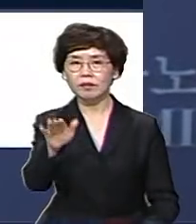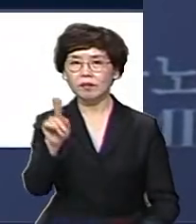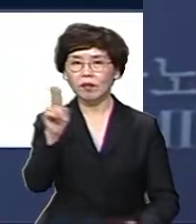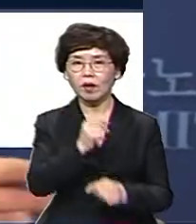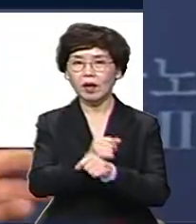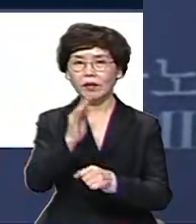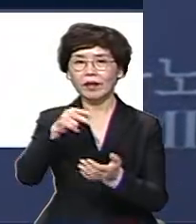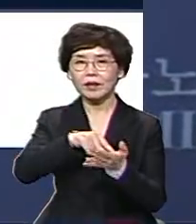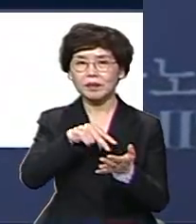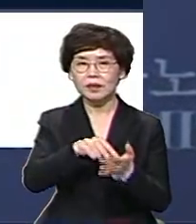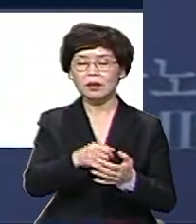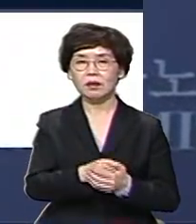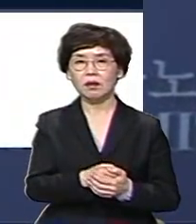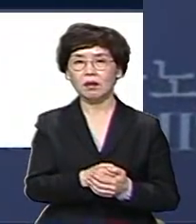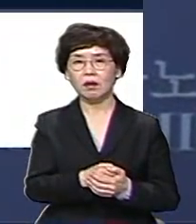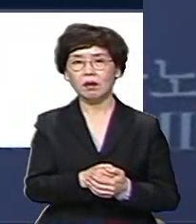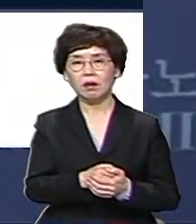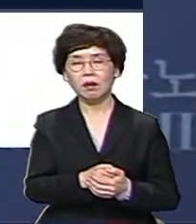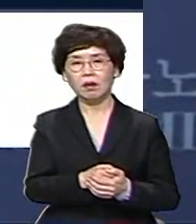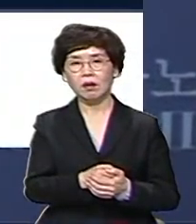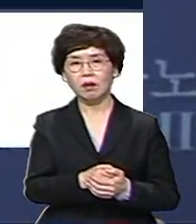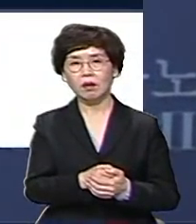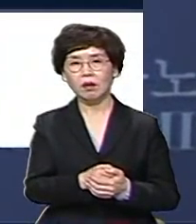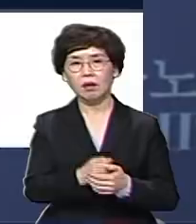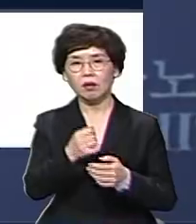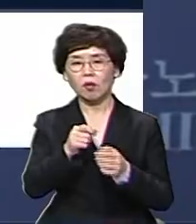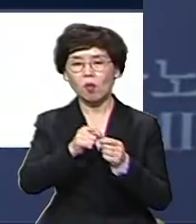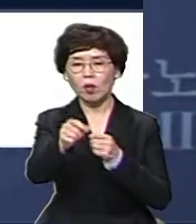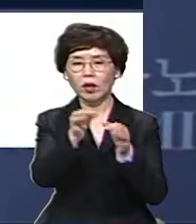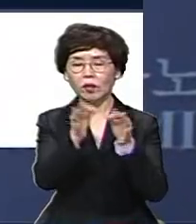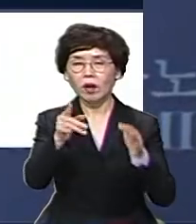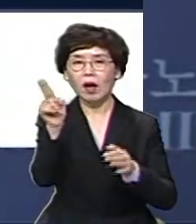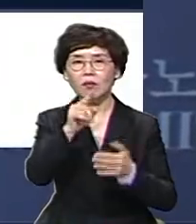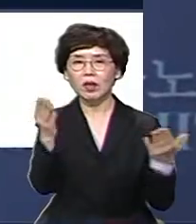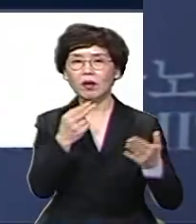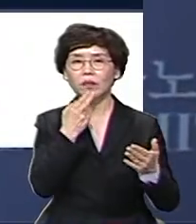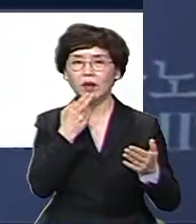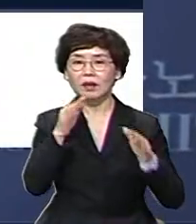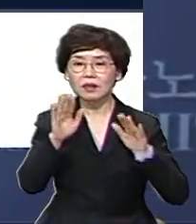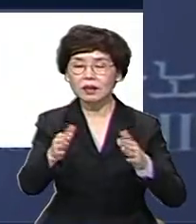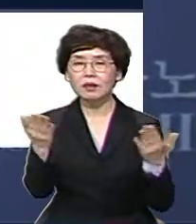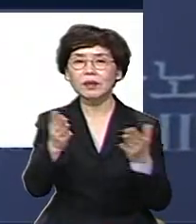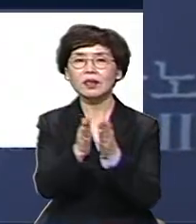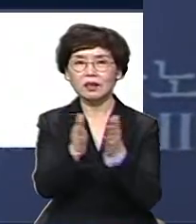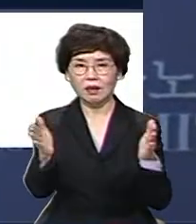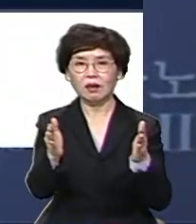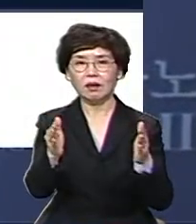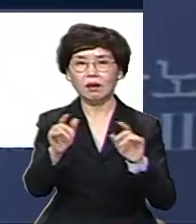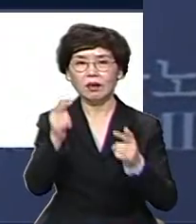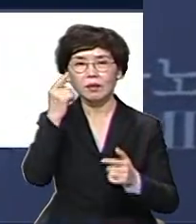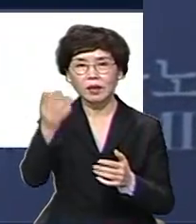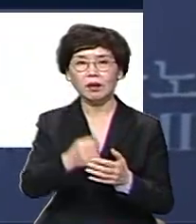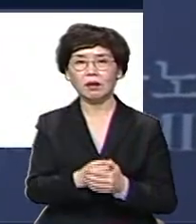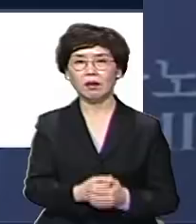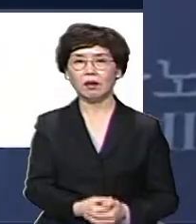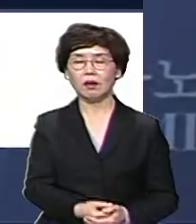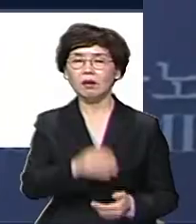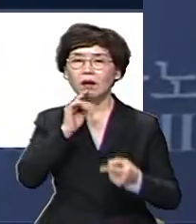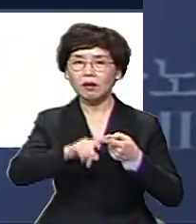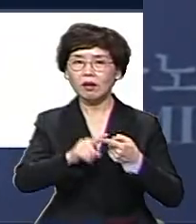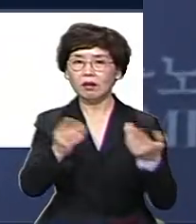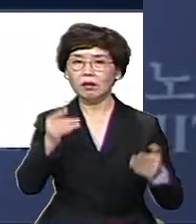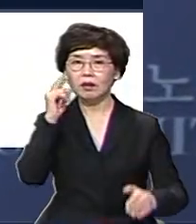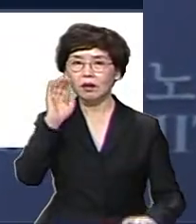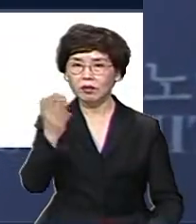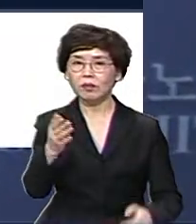할 일들이 많이 남아있기 때문에 그 단계별로 있는 것이기 때문입니다. 저희는 뭔가 해야 할 입장들을 가지고 있었기 때문입니다. 지난 수십 년